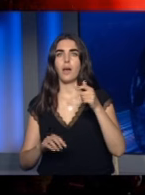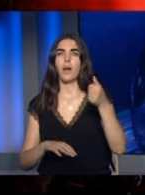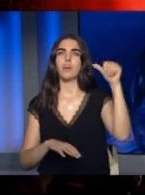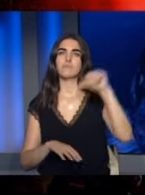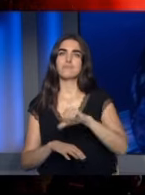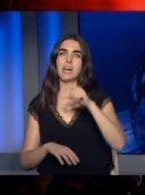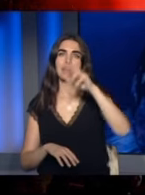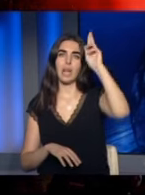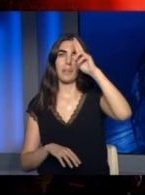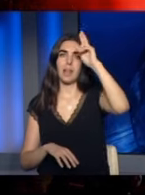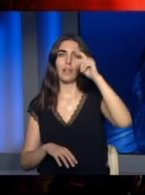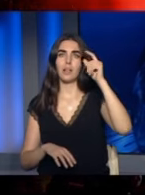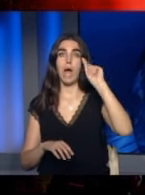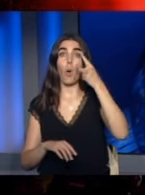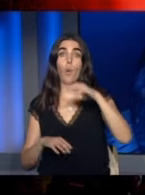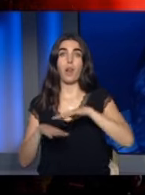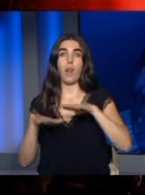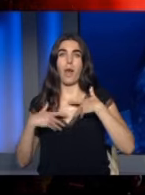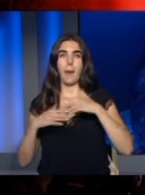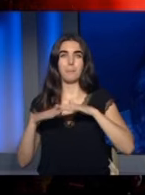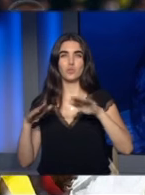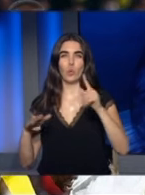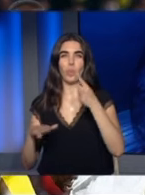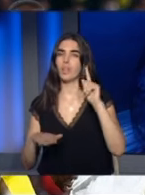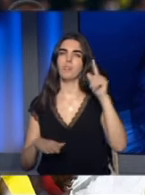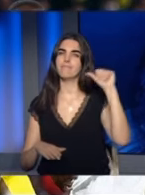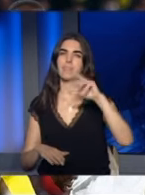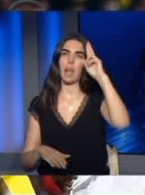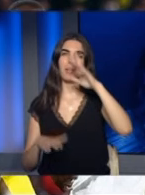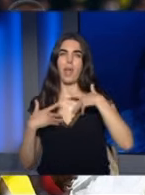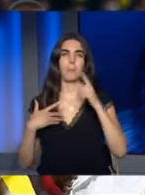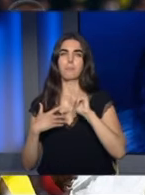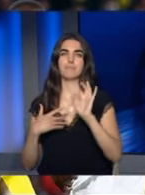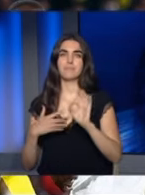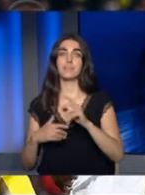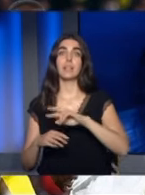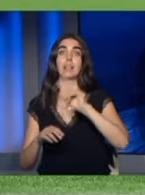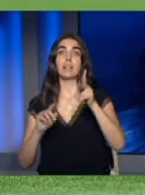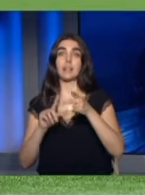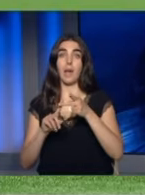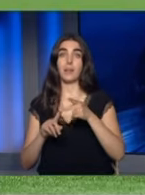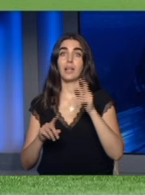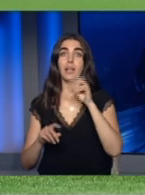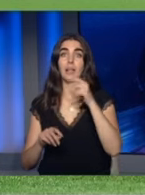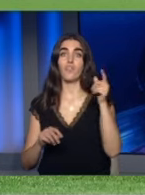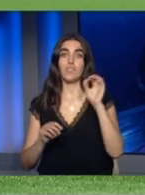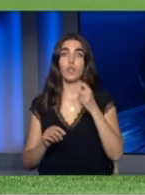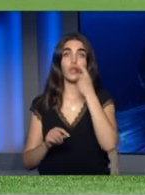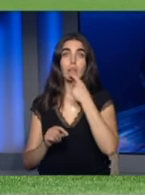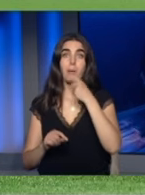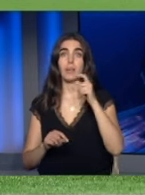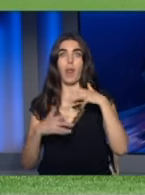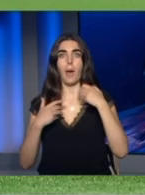بشكل شبه كامل عن الشوط الاول اذ اكتفى بالدفاع والاعتماد على الهجمات المرتده التي لم تسفر عن اي خطوره على دفاع